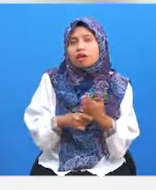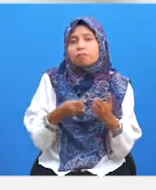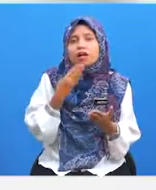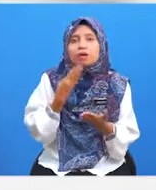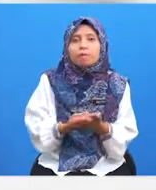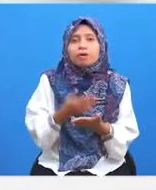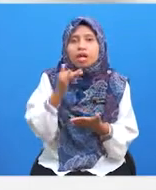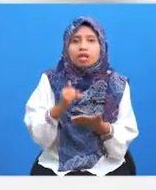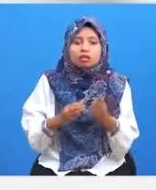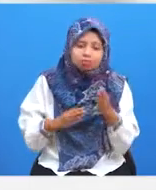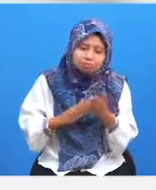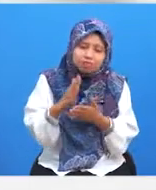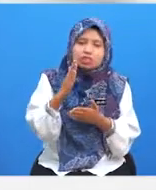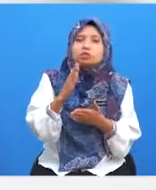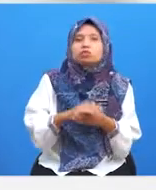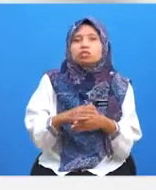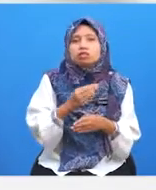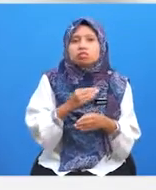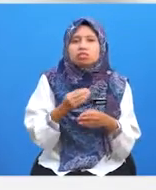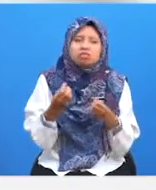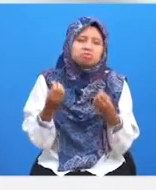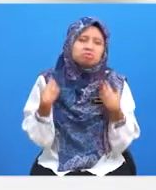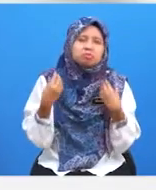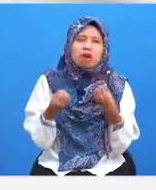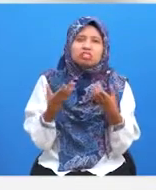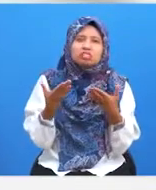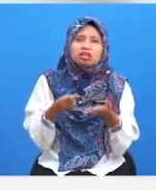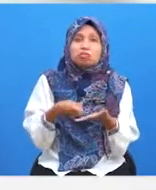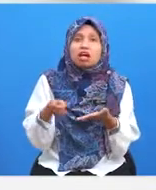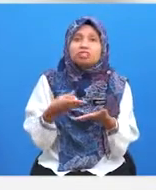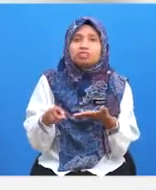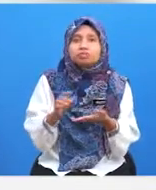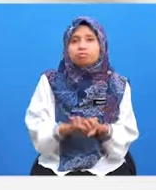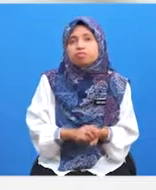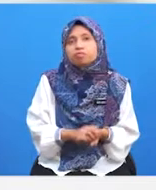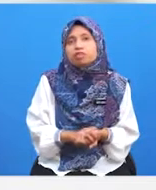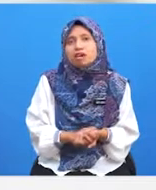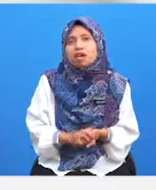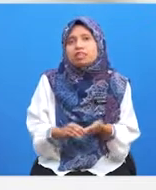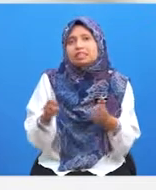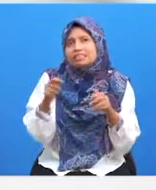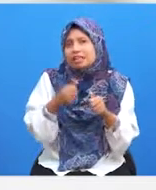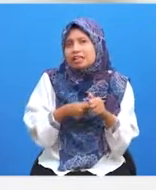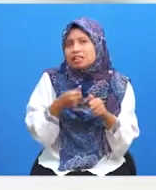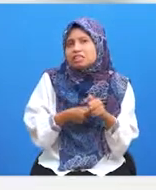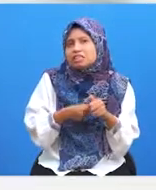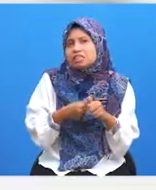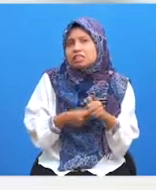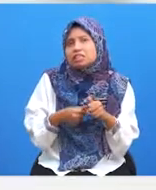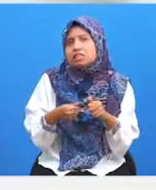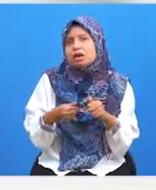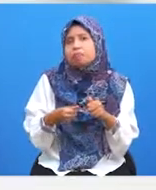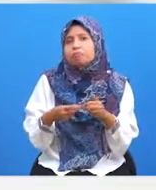baikan yang betul rusan dan akan menelan belanjo yang besar setiap pembaruan yang berlaku haruslah